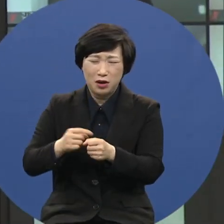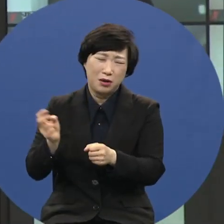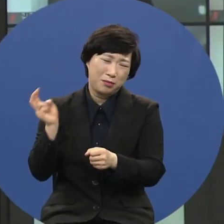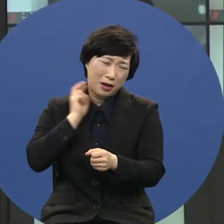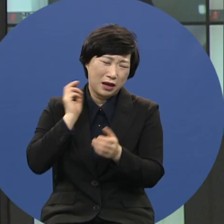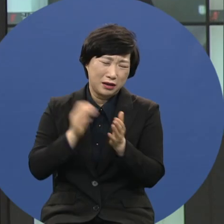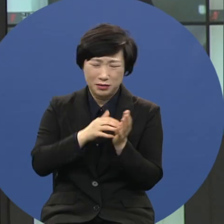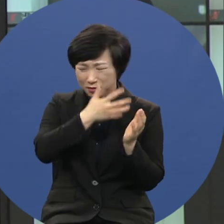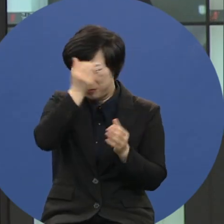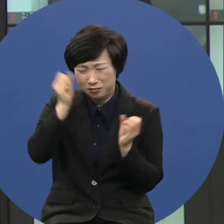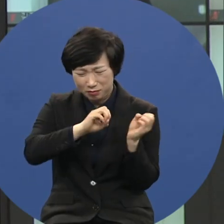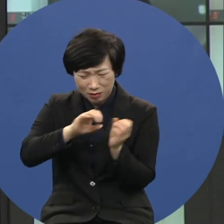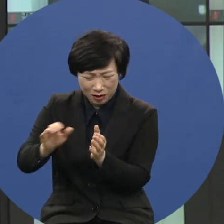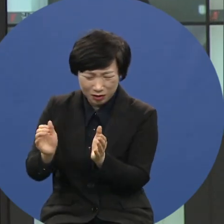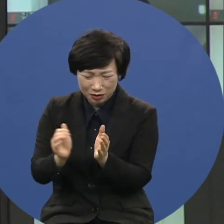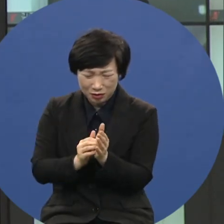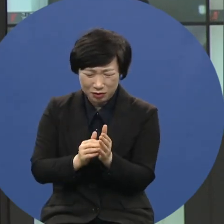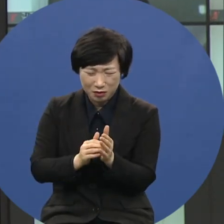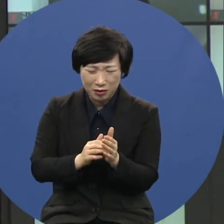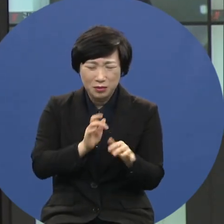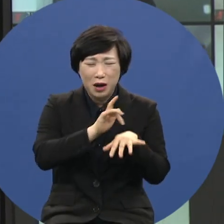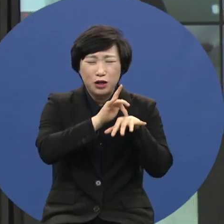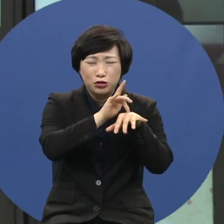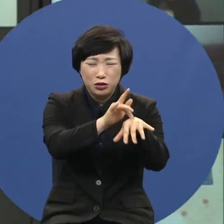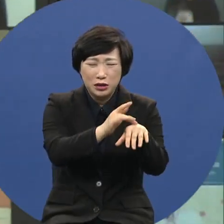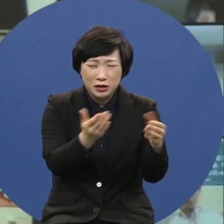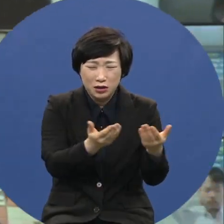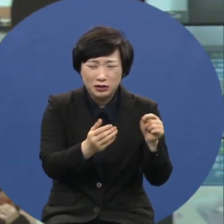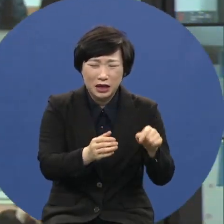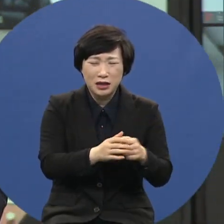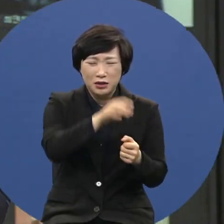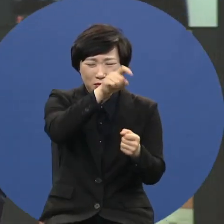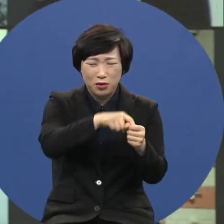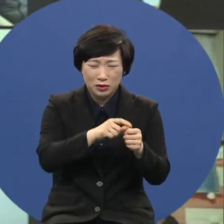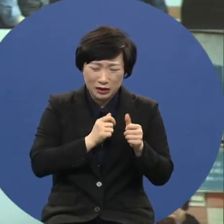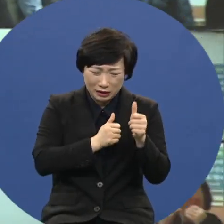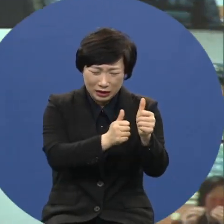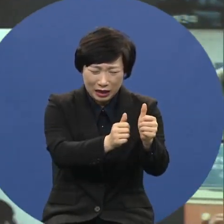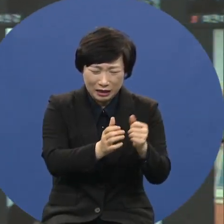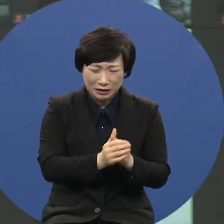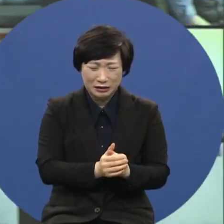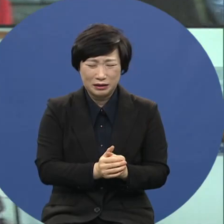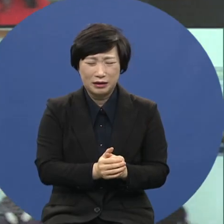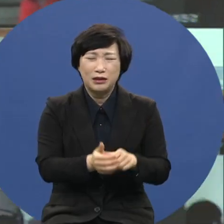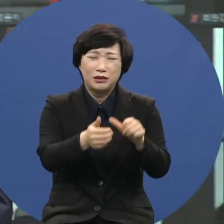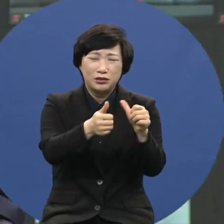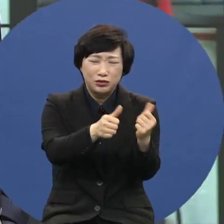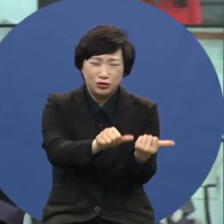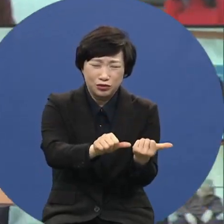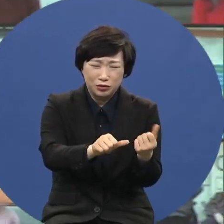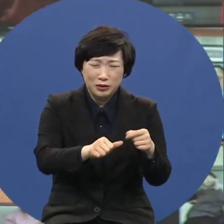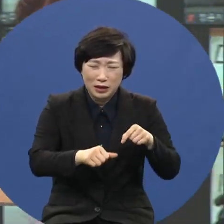배신하고 버리고 마귀 사단 귀신의 목적을 쫓아 죽음을